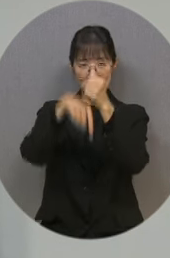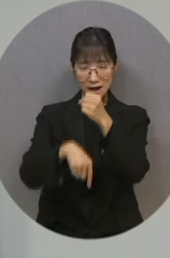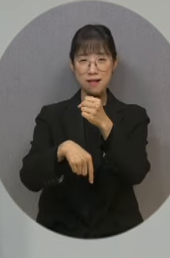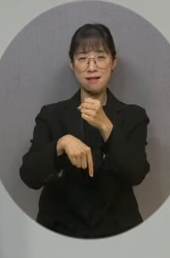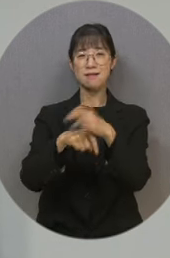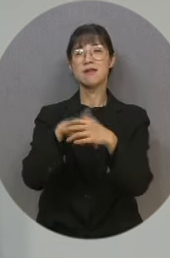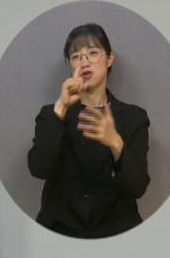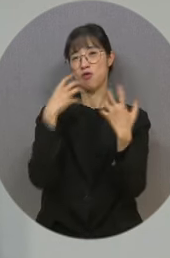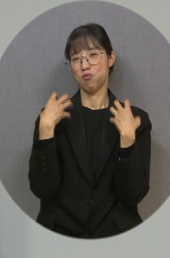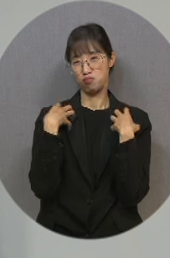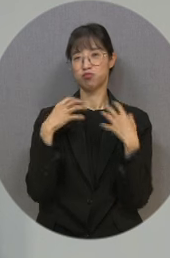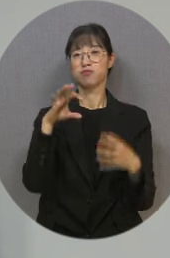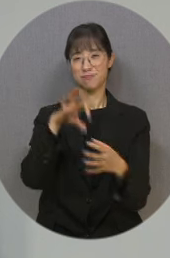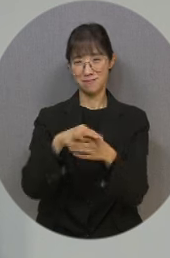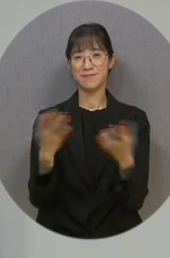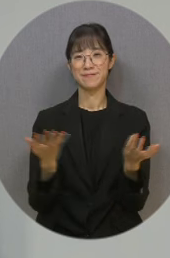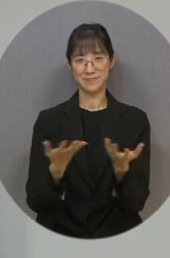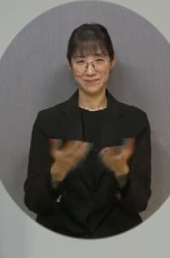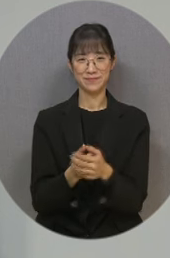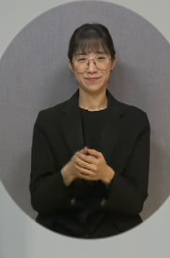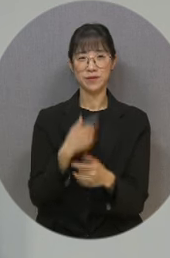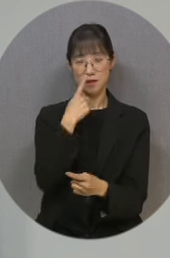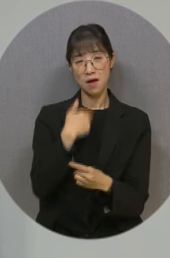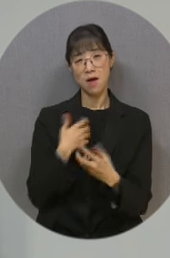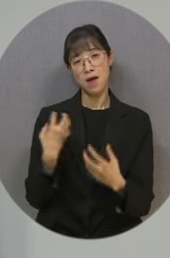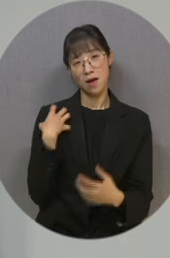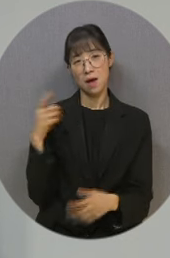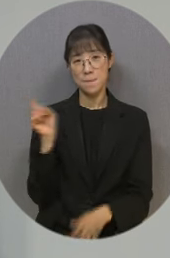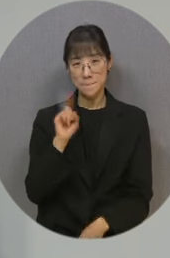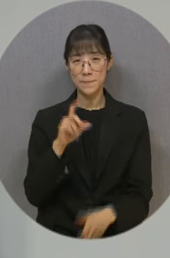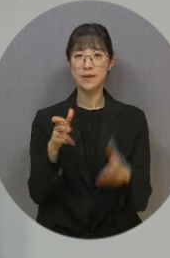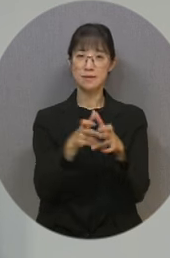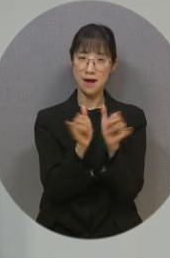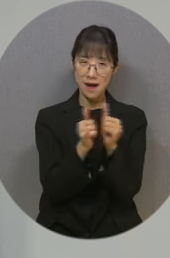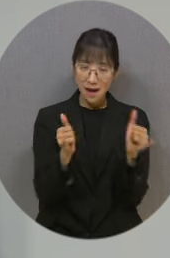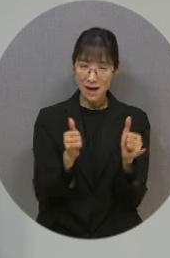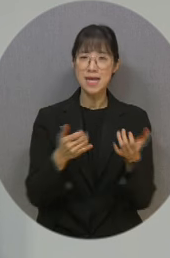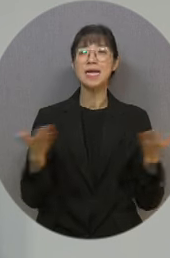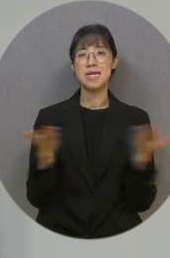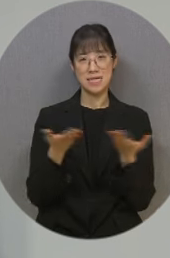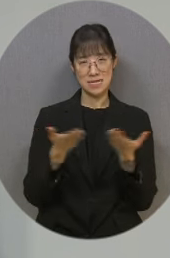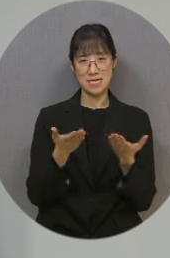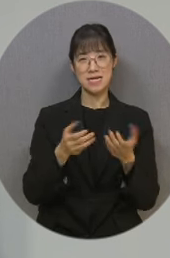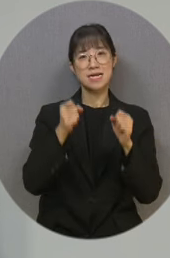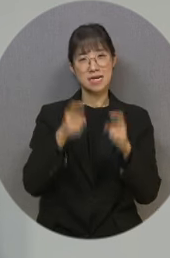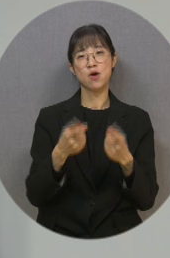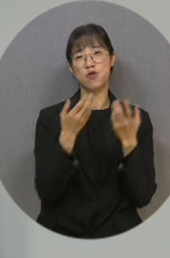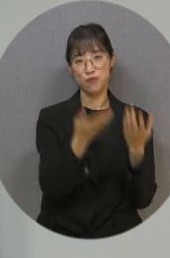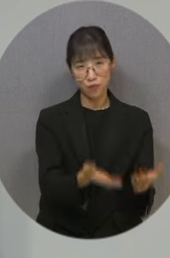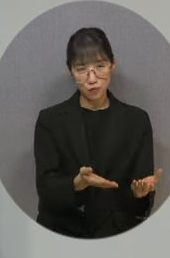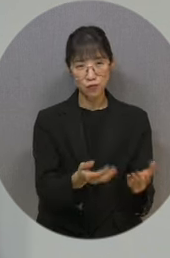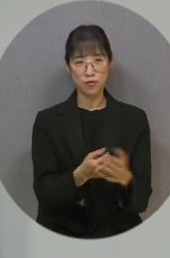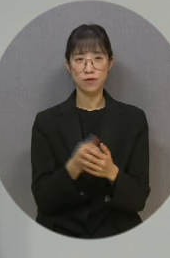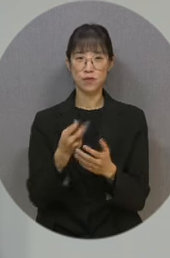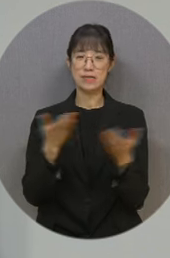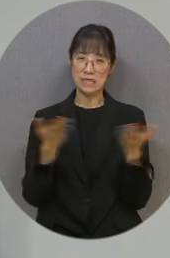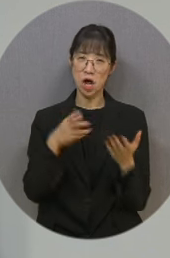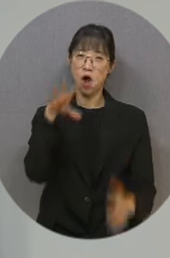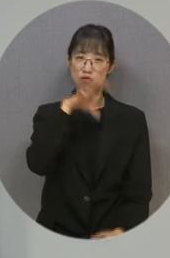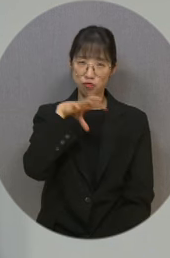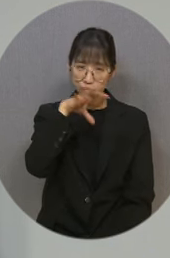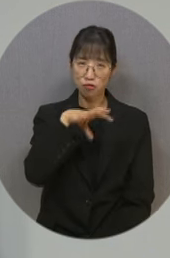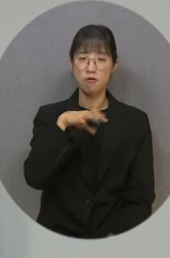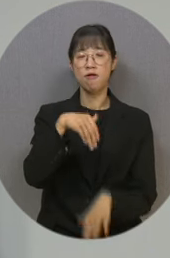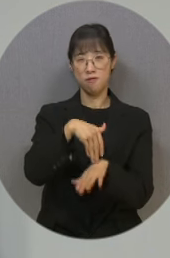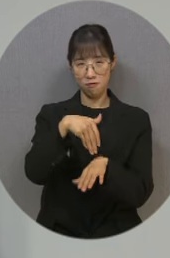기관입니다 저희가 하는 일은 장애인에게는 이제 취업의 기회를 제공하고요 뭐 직업 훈련이라 그가